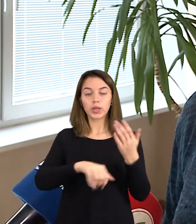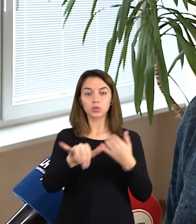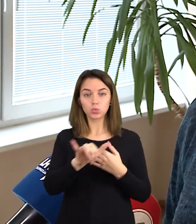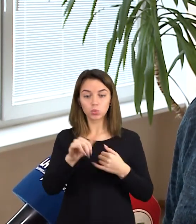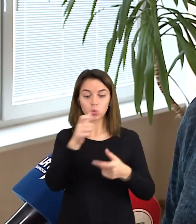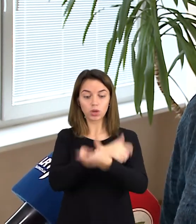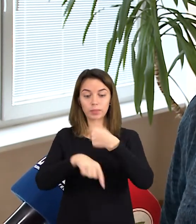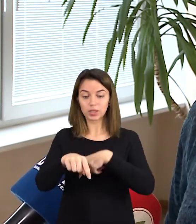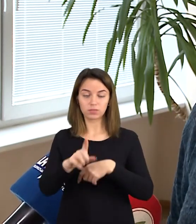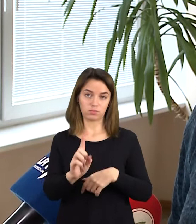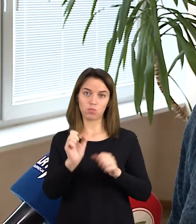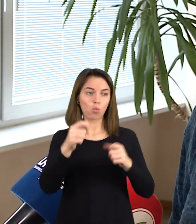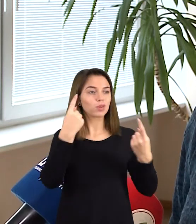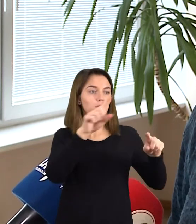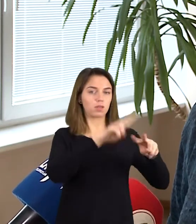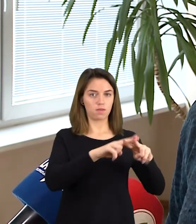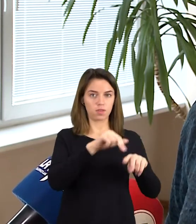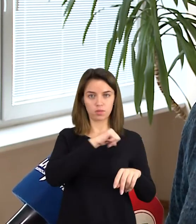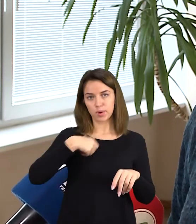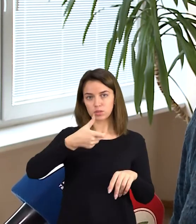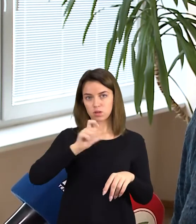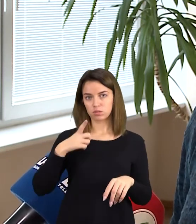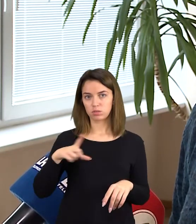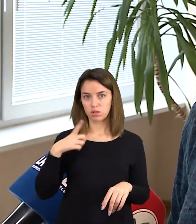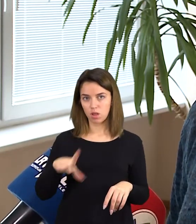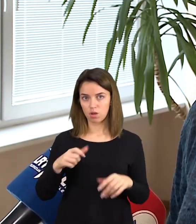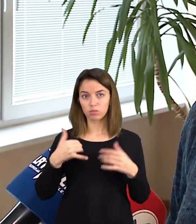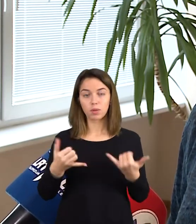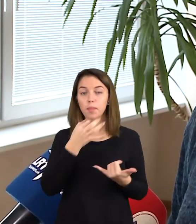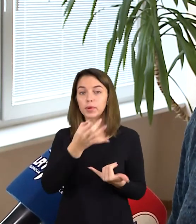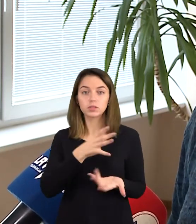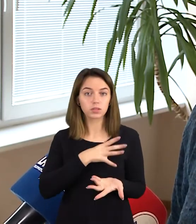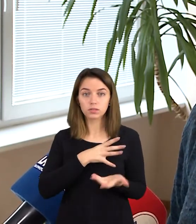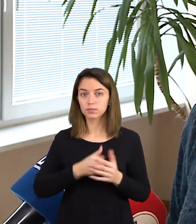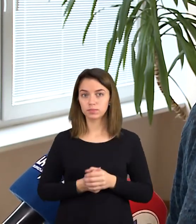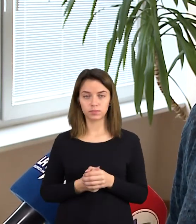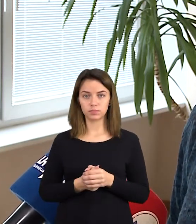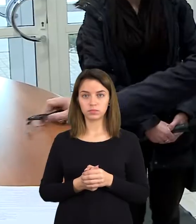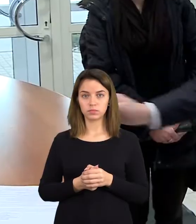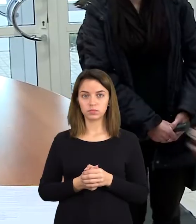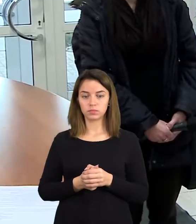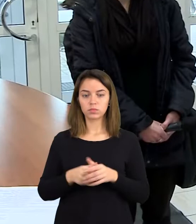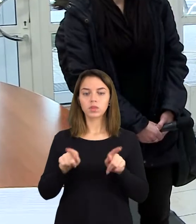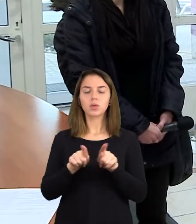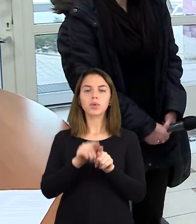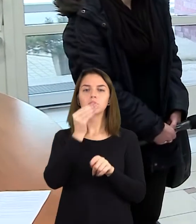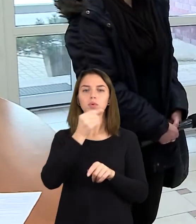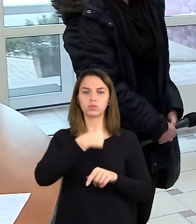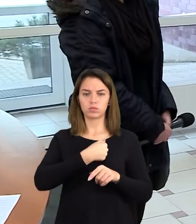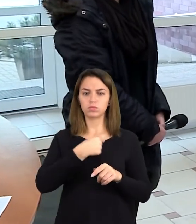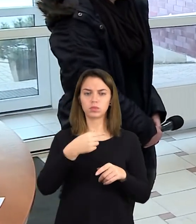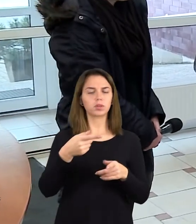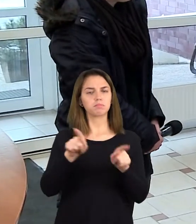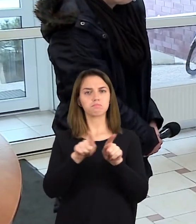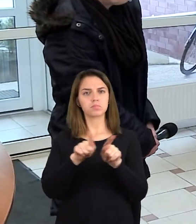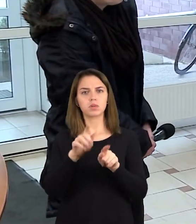būti ir visai čia ne iš darželio. Laukiame atsakymų ir negalim atsakyti kol kas. Panašiai kalba ir maisto ir